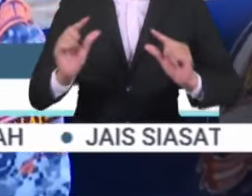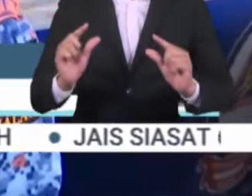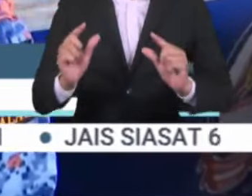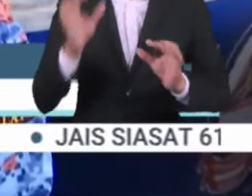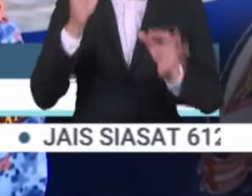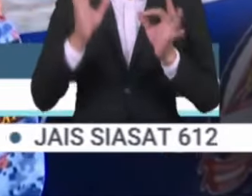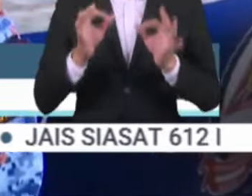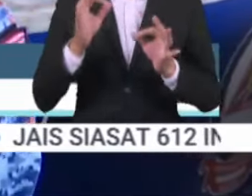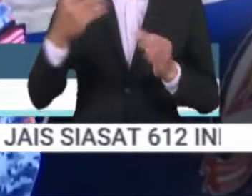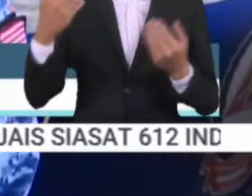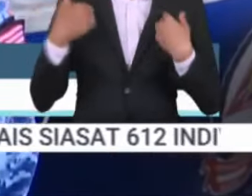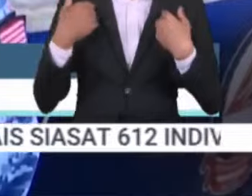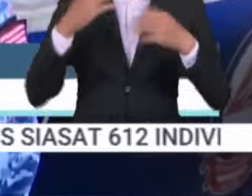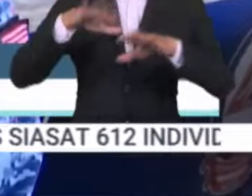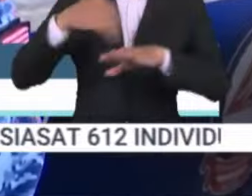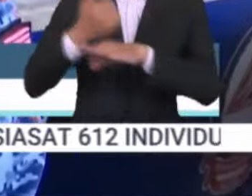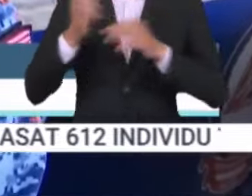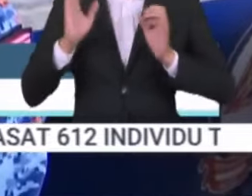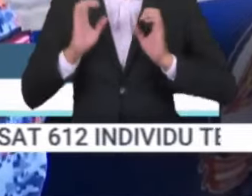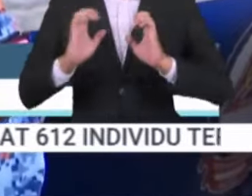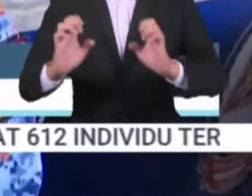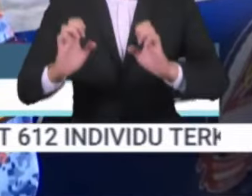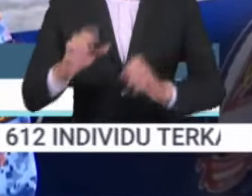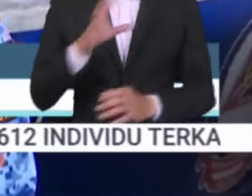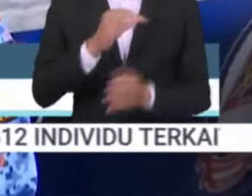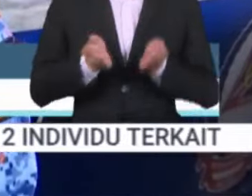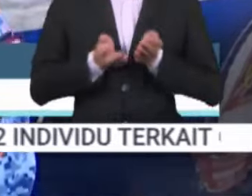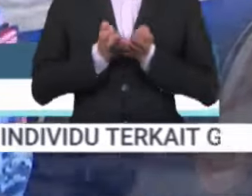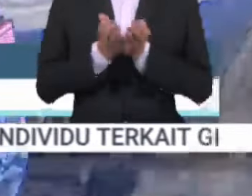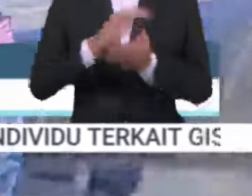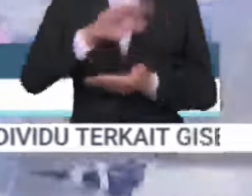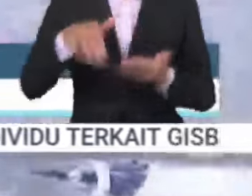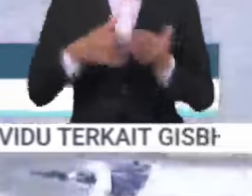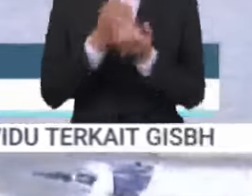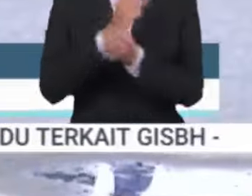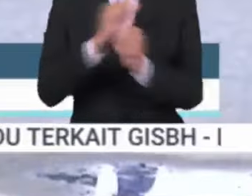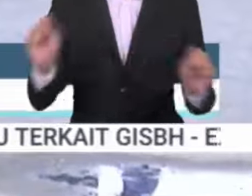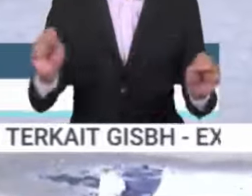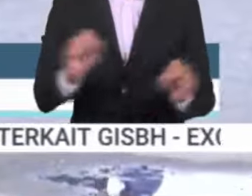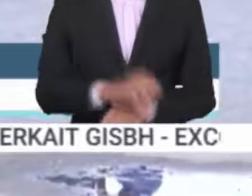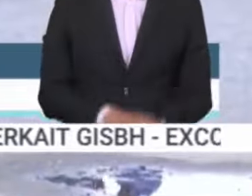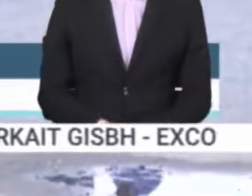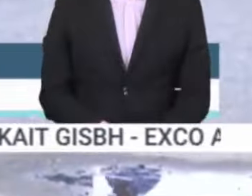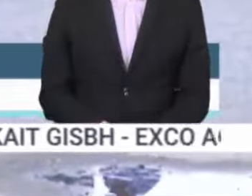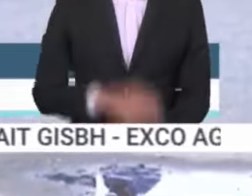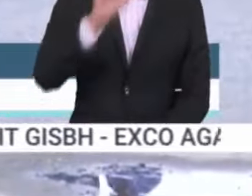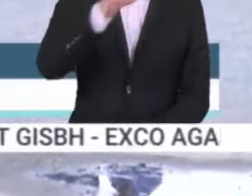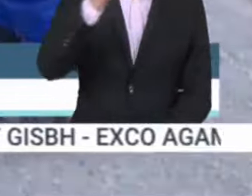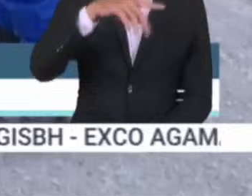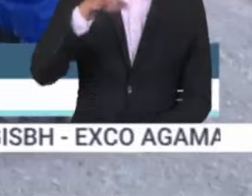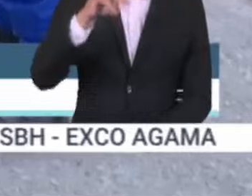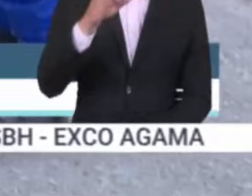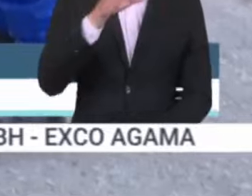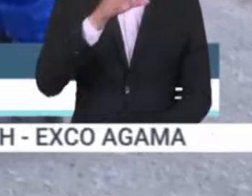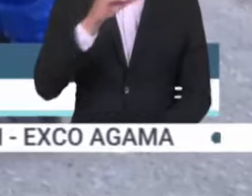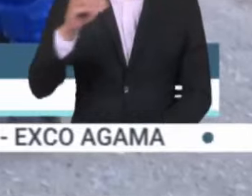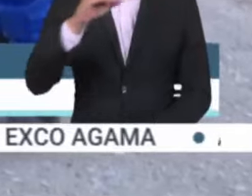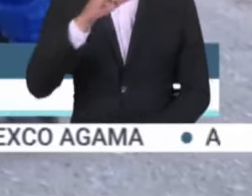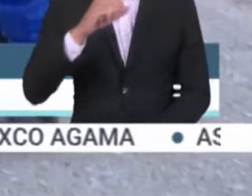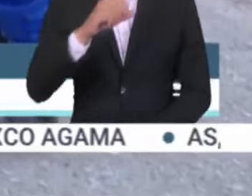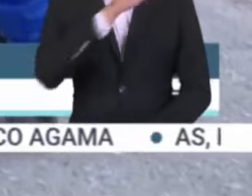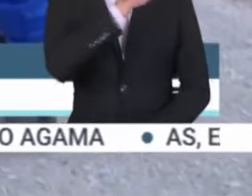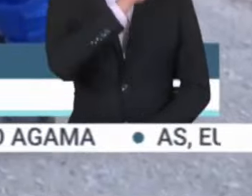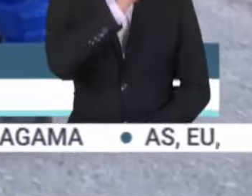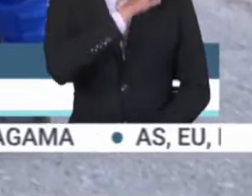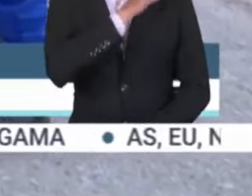apabila diperlukan. Jentera kita juga kita siap sedia. Selain APM, Jawatan Kuasa Pengurusan